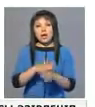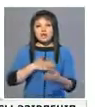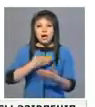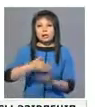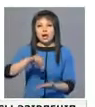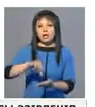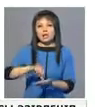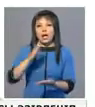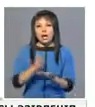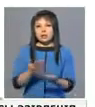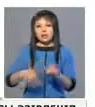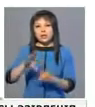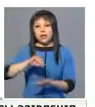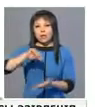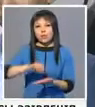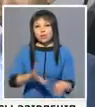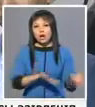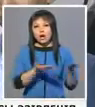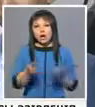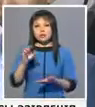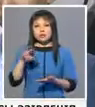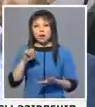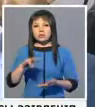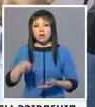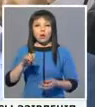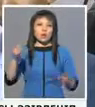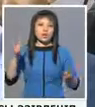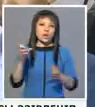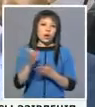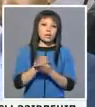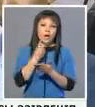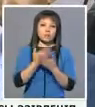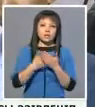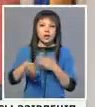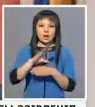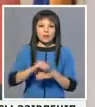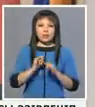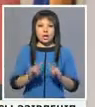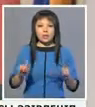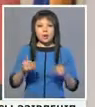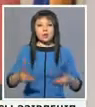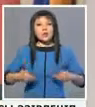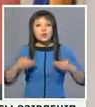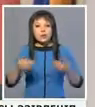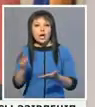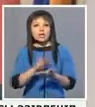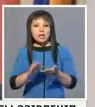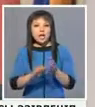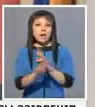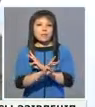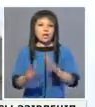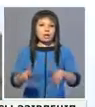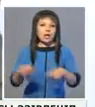Белді кәсіпкерлер мен ғалымдар мүше Аспандау қоры отандық ғылымды дамытуға қатысты өз ұсыныстарын жазып министрлікке